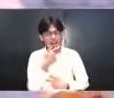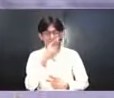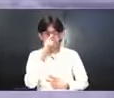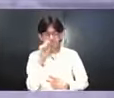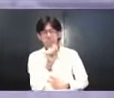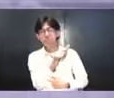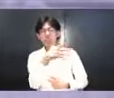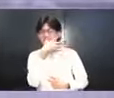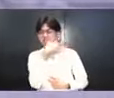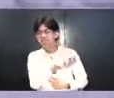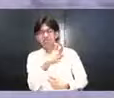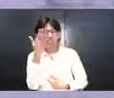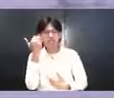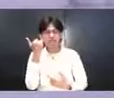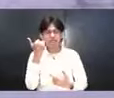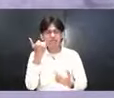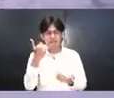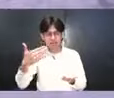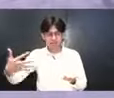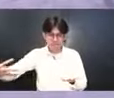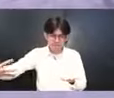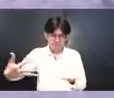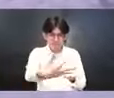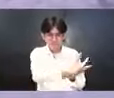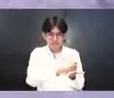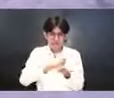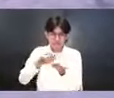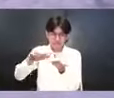Bakit? Kunin mo lahat, isa-isa, ikabit mo, umaandar pa.